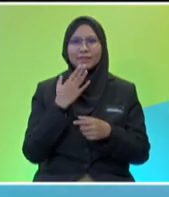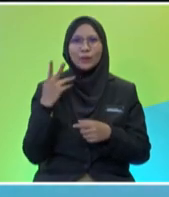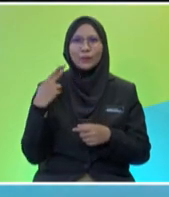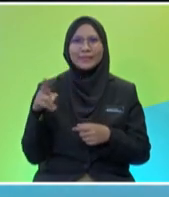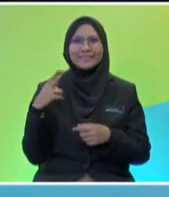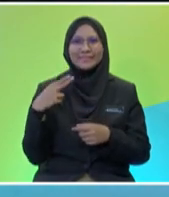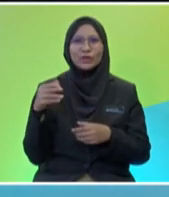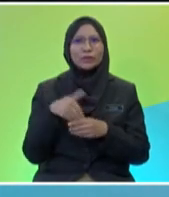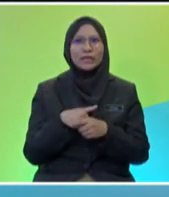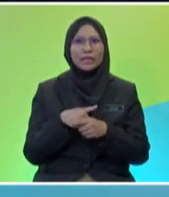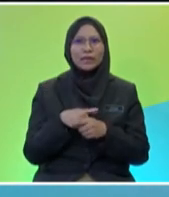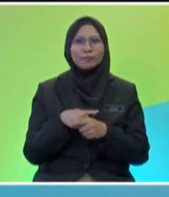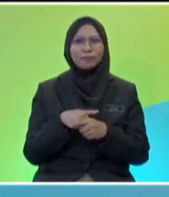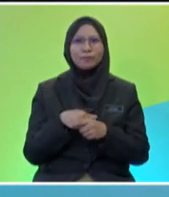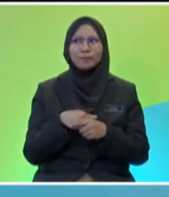hijau